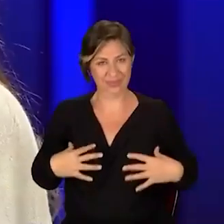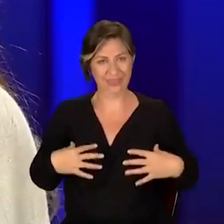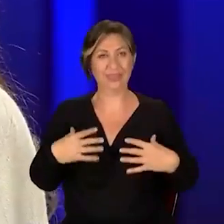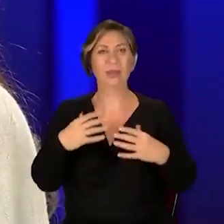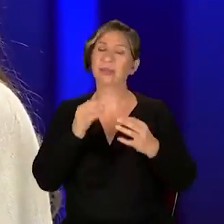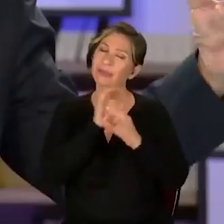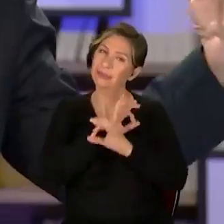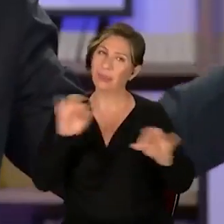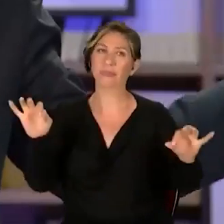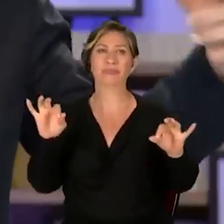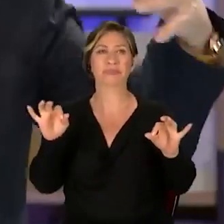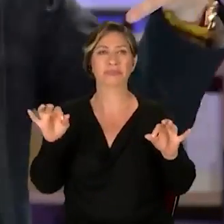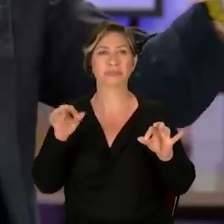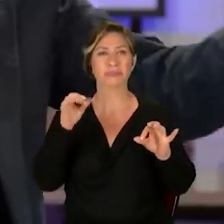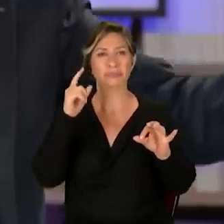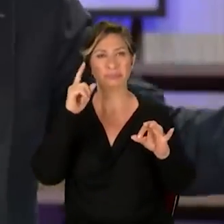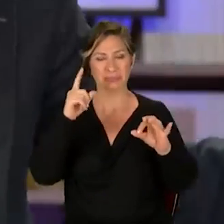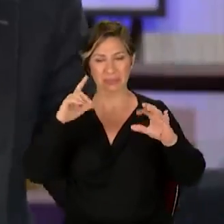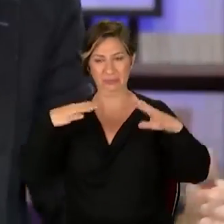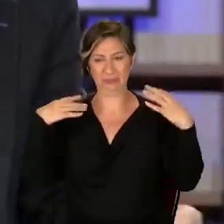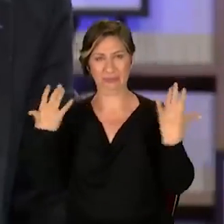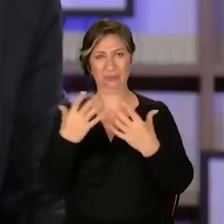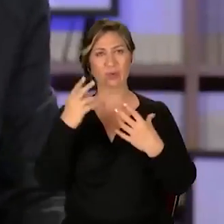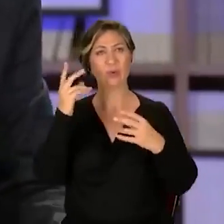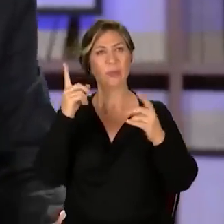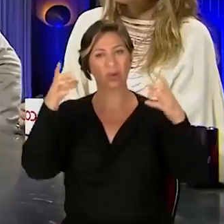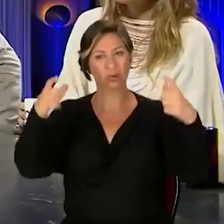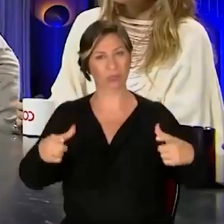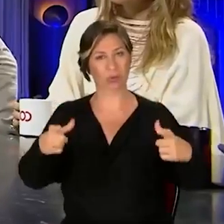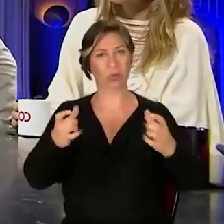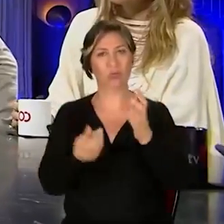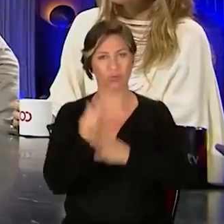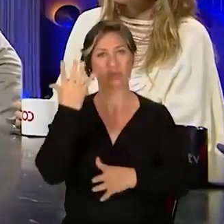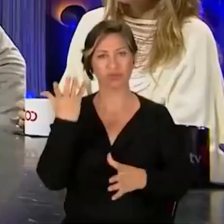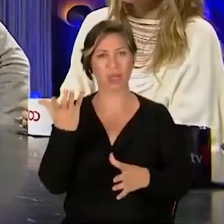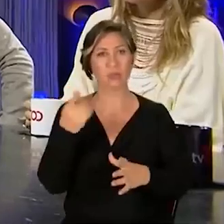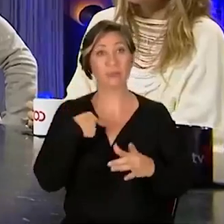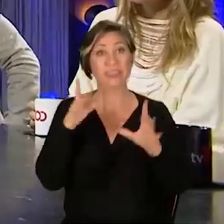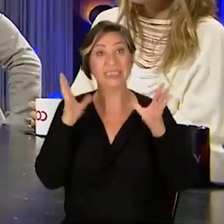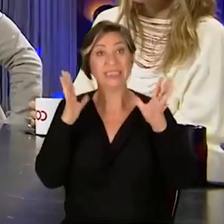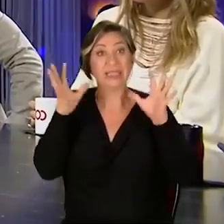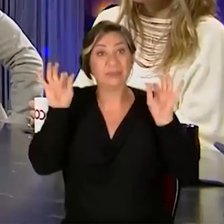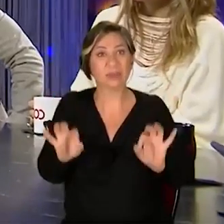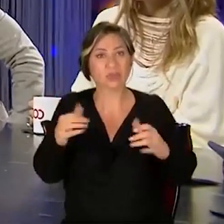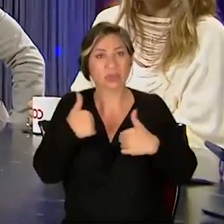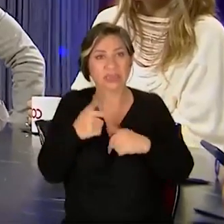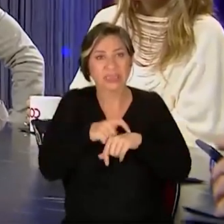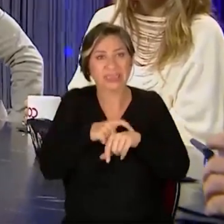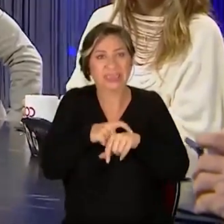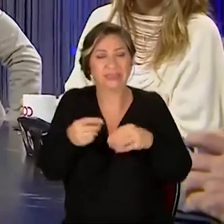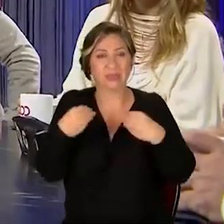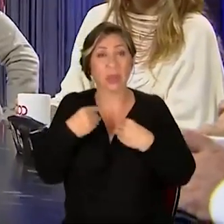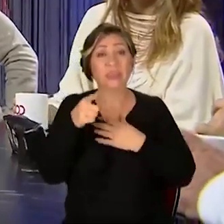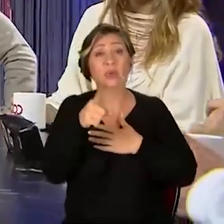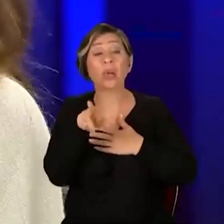tamamen hani bir Bagban şeyi kurulacak, kominotesi kurulacak orada. Bu beni delirtmeye başlıyor bir süre sonra. Hı-hı. Bu siz, ama